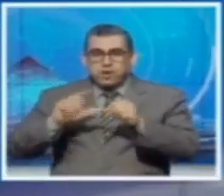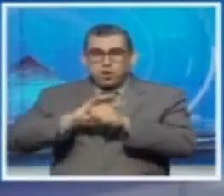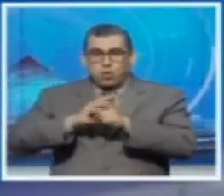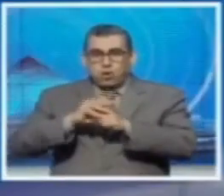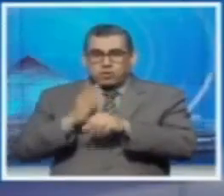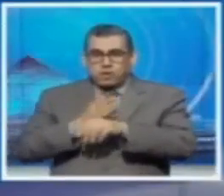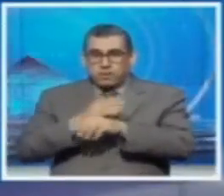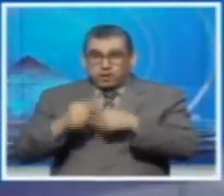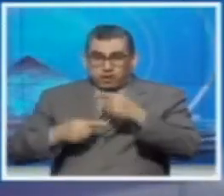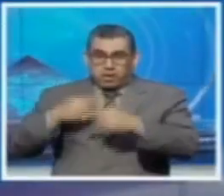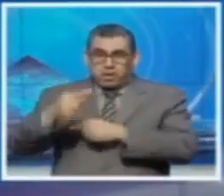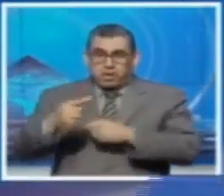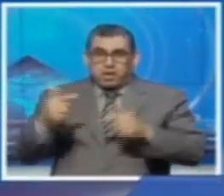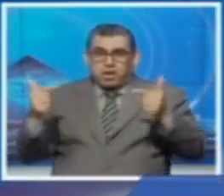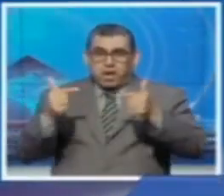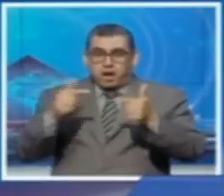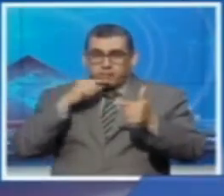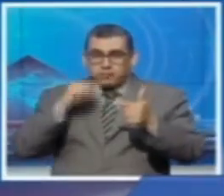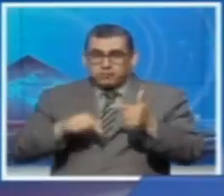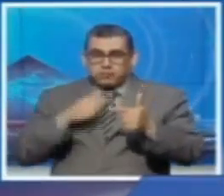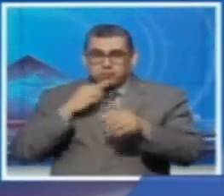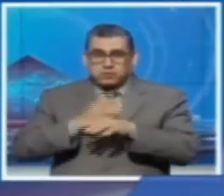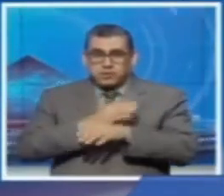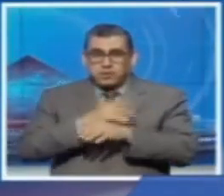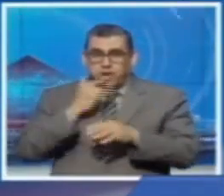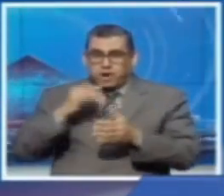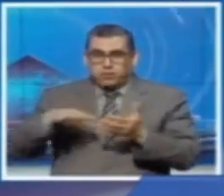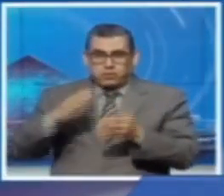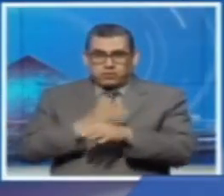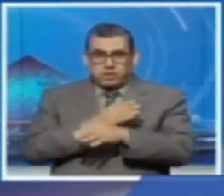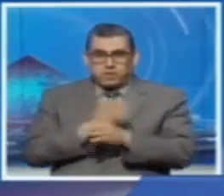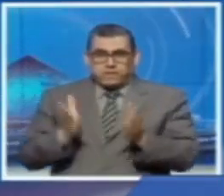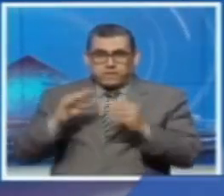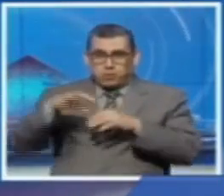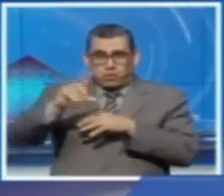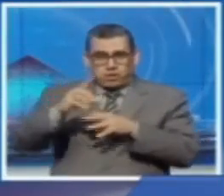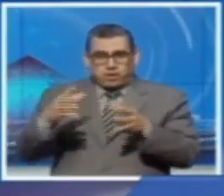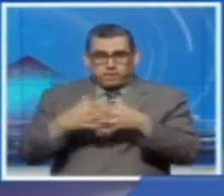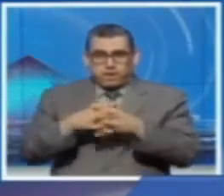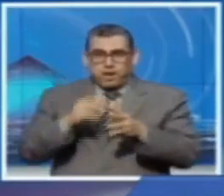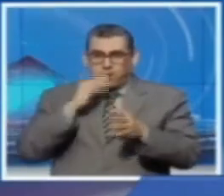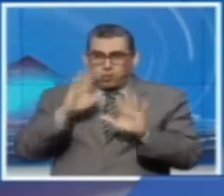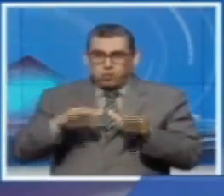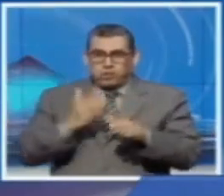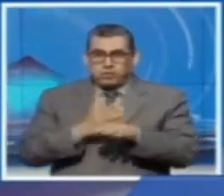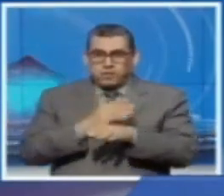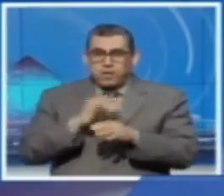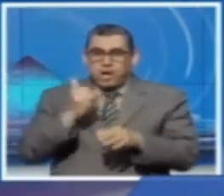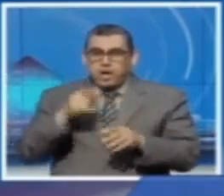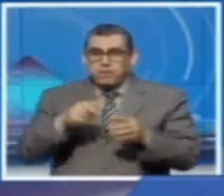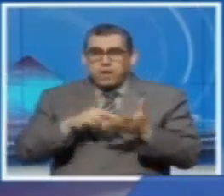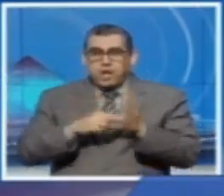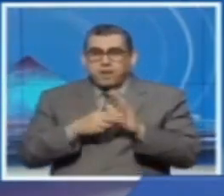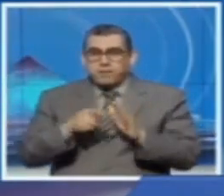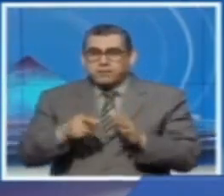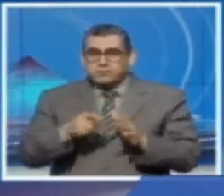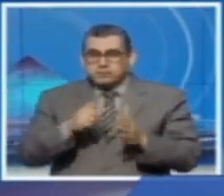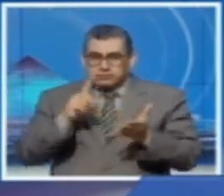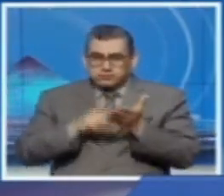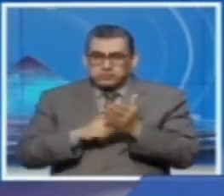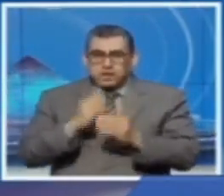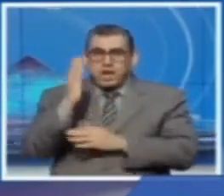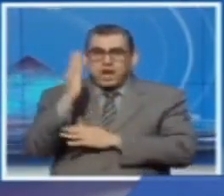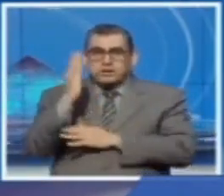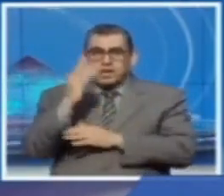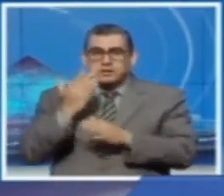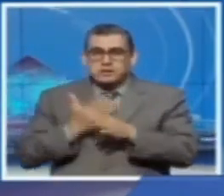العربية ليست بمعزل عما يدور في العالم. إلى أي مدى إدراك المنطقة العربية كونها فاعلا رئيسيا